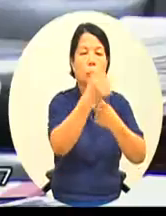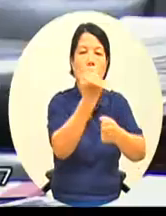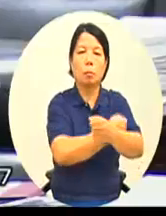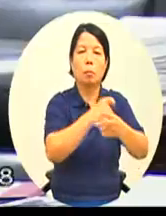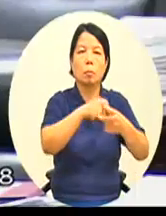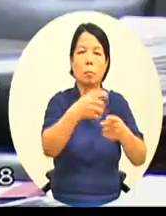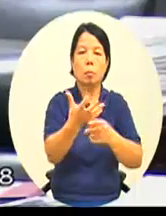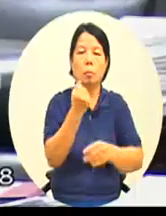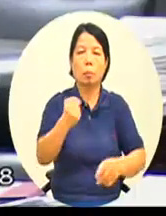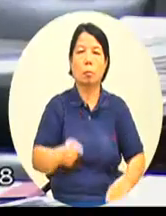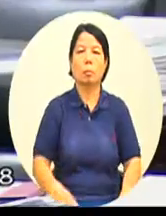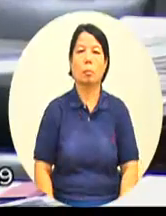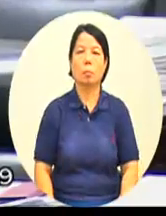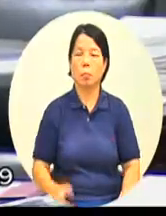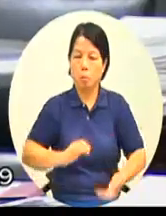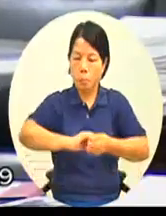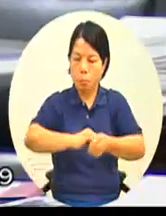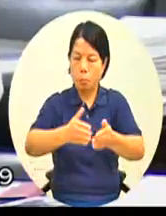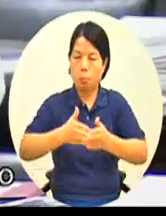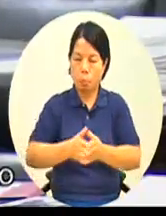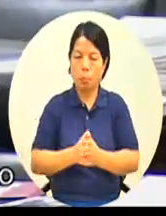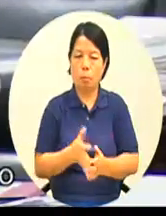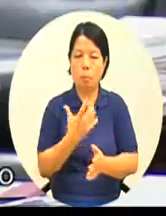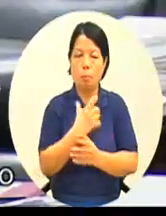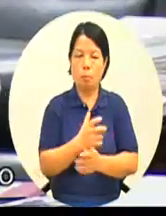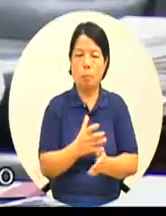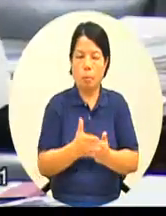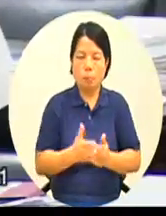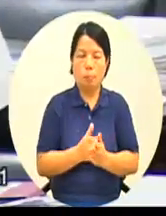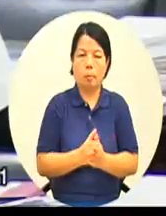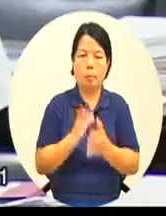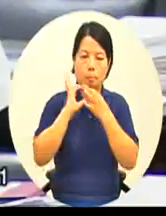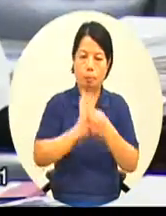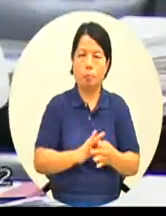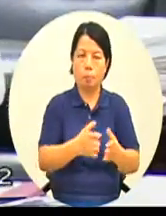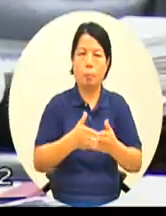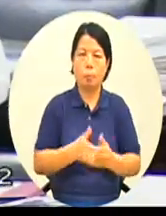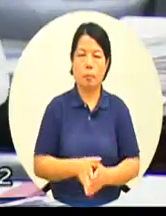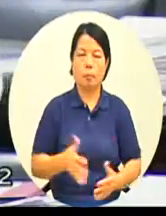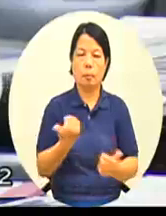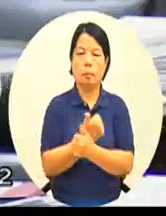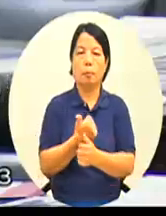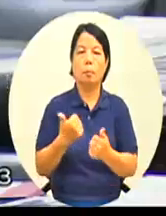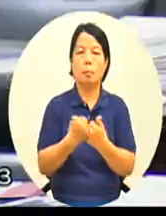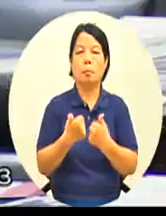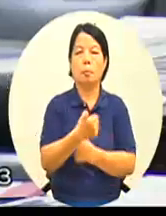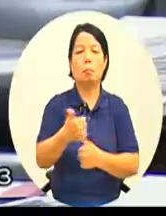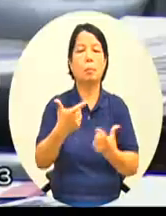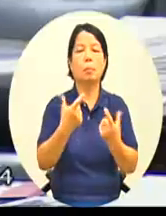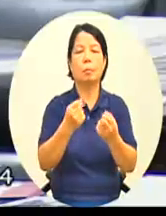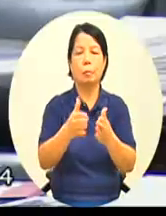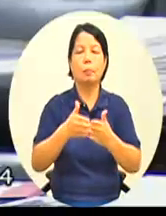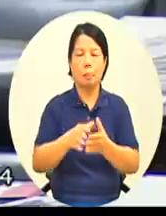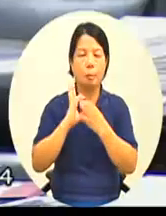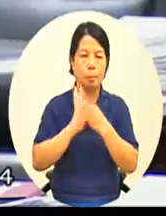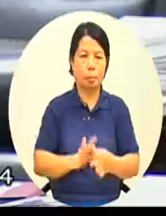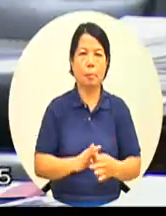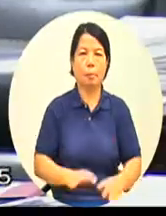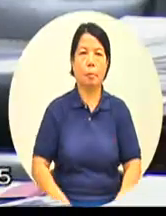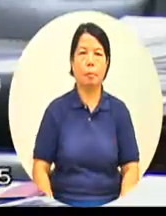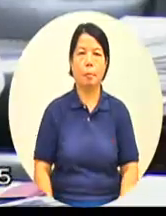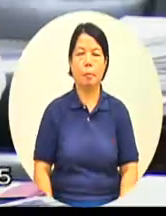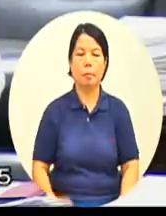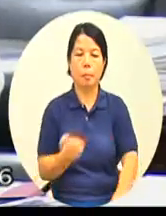个我觉得我们一定要去坚守的哈，包括我们民意代表也要争取这个部分。那但是在劳工